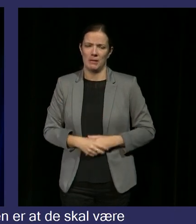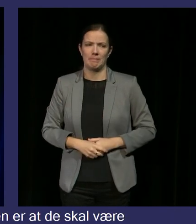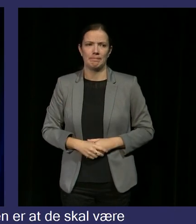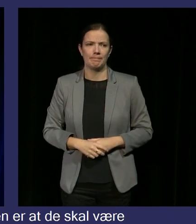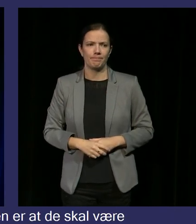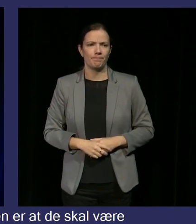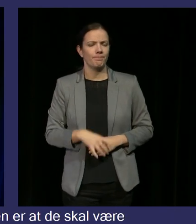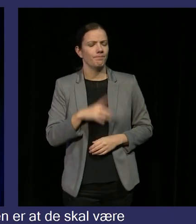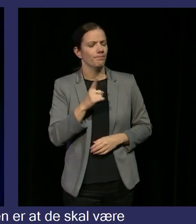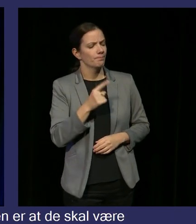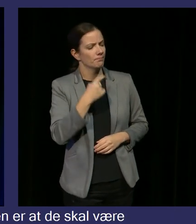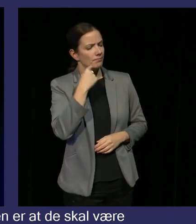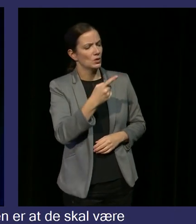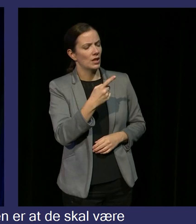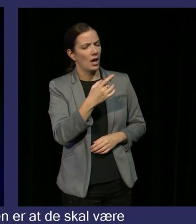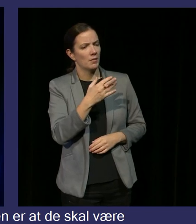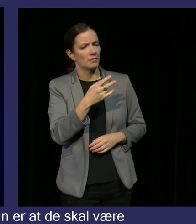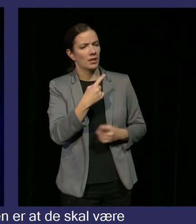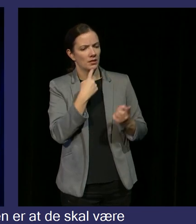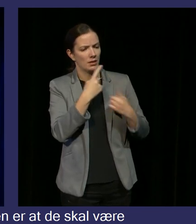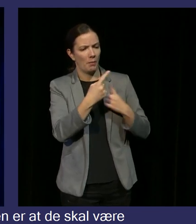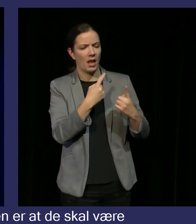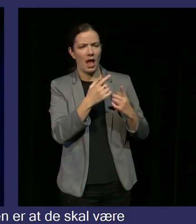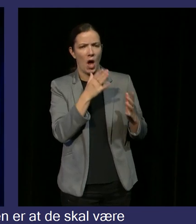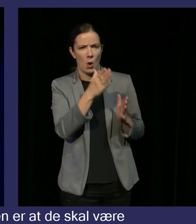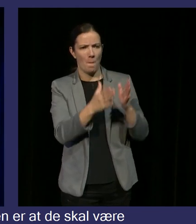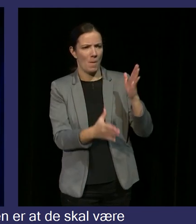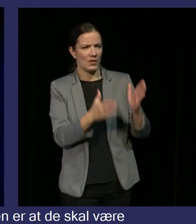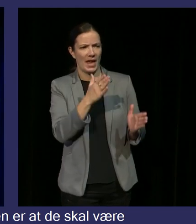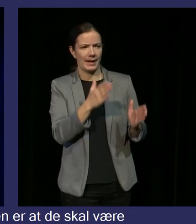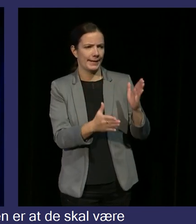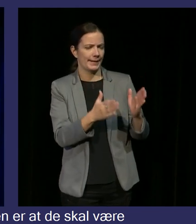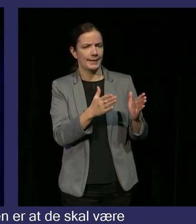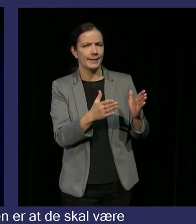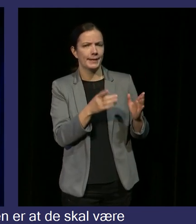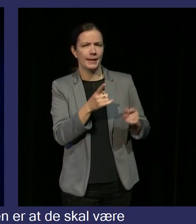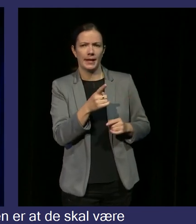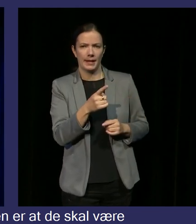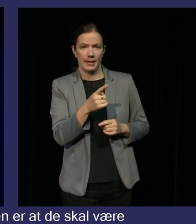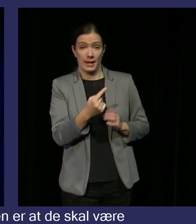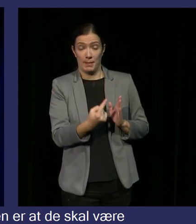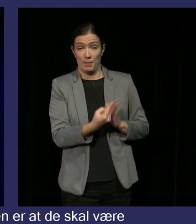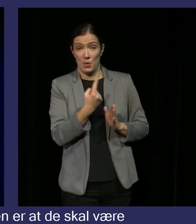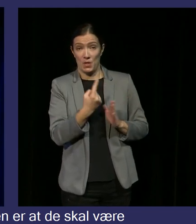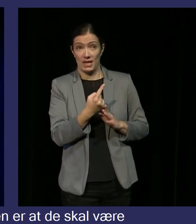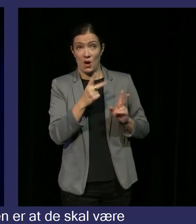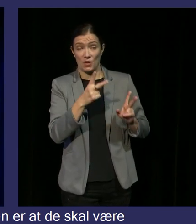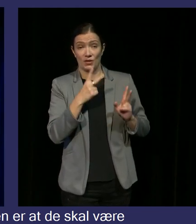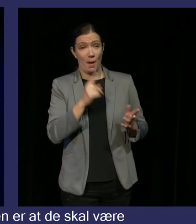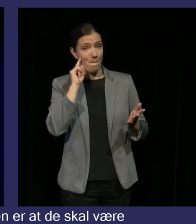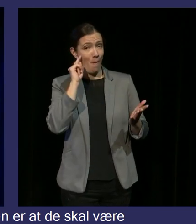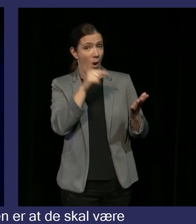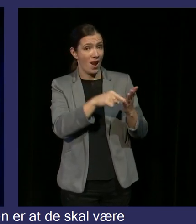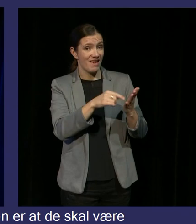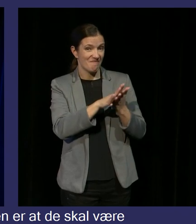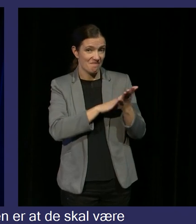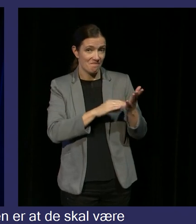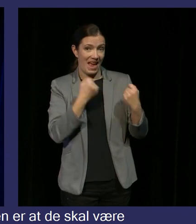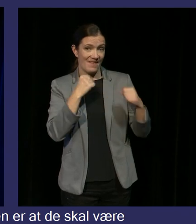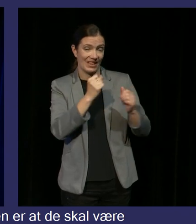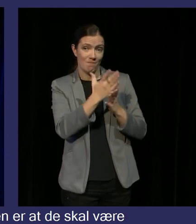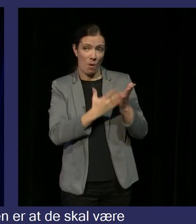men mens du innom samtaleroboter, det kan jo, og det jo også hensikten, skal være en effektiv